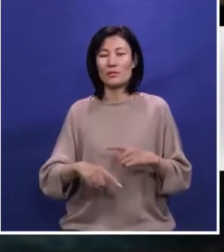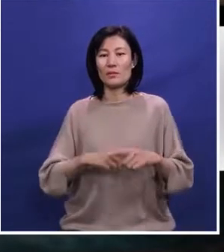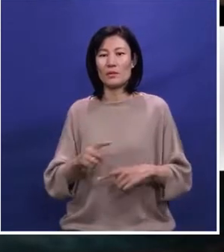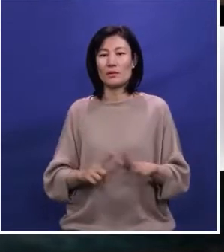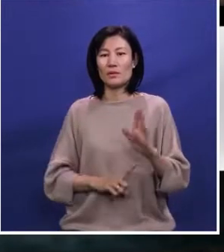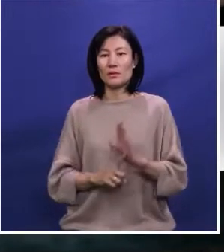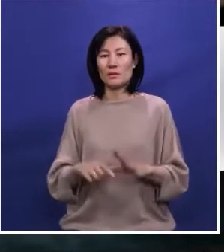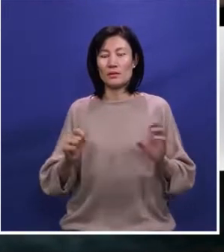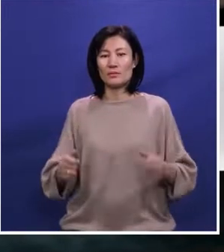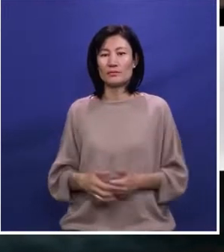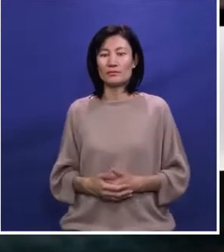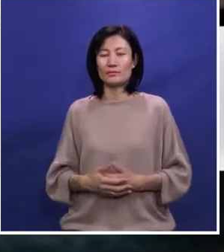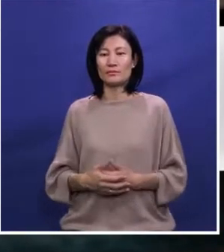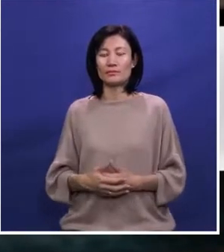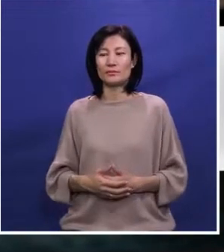шыбығын кесеміз деп,